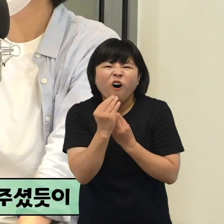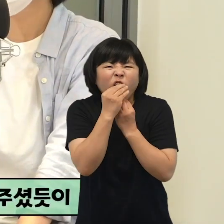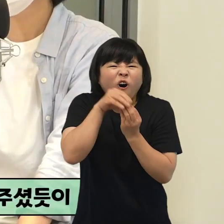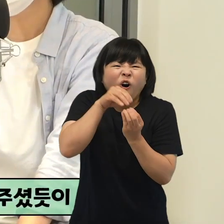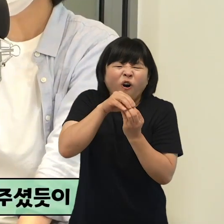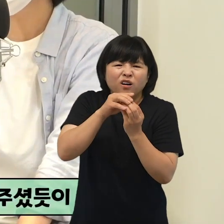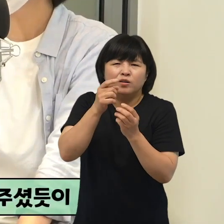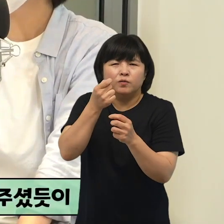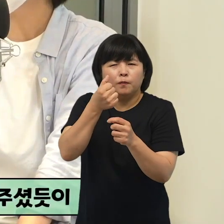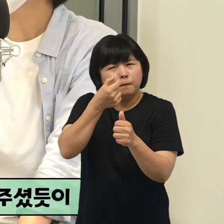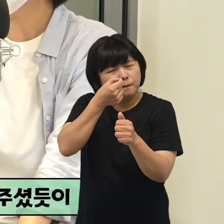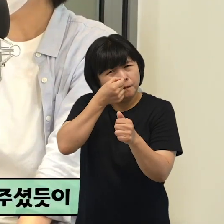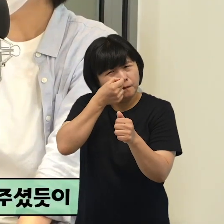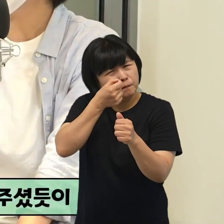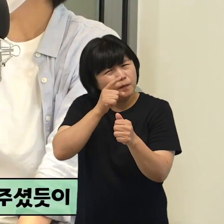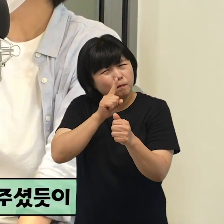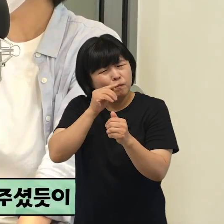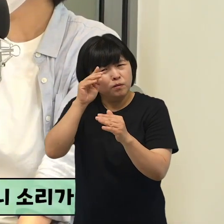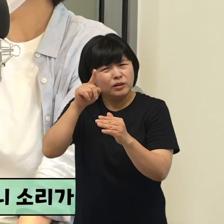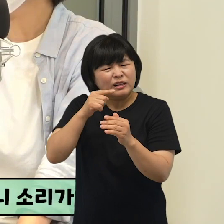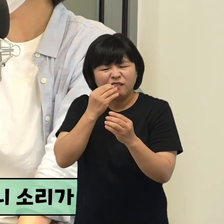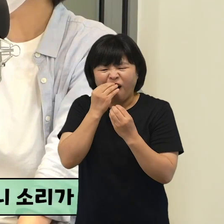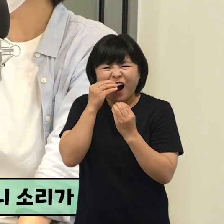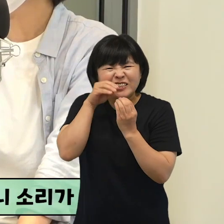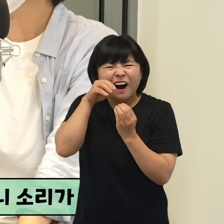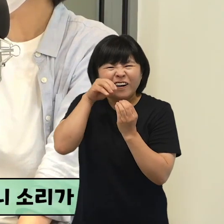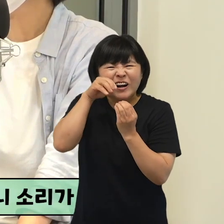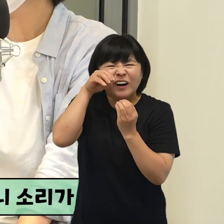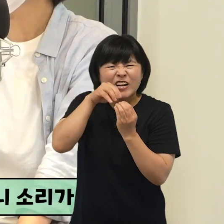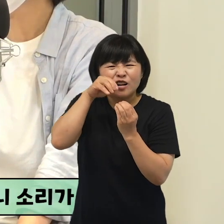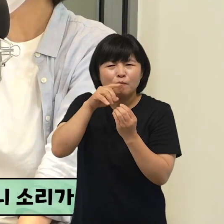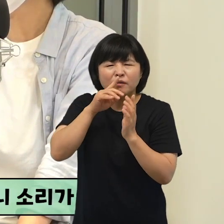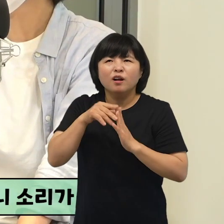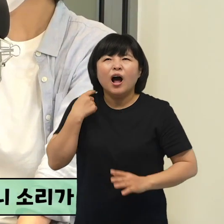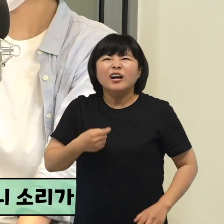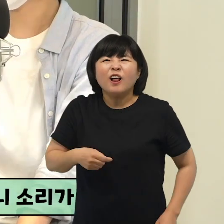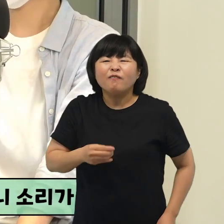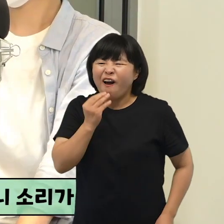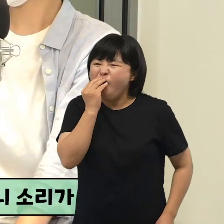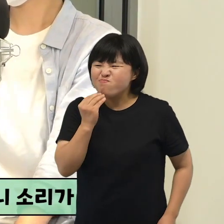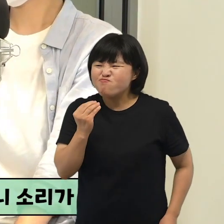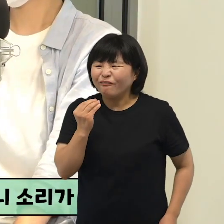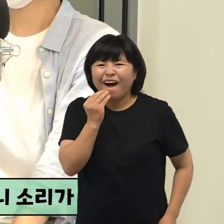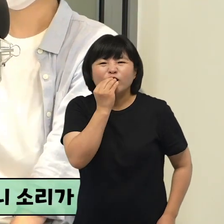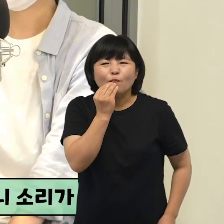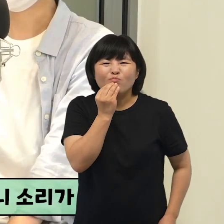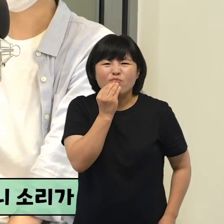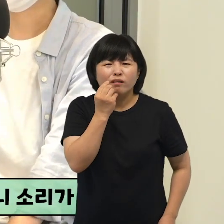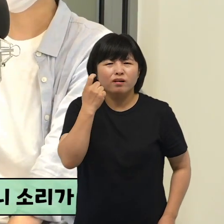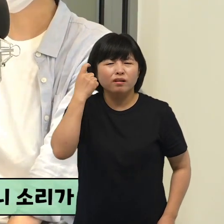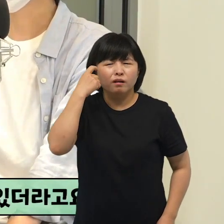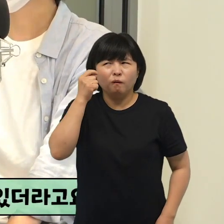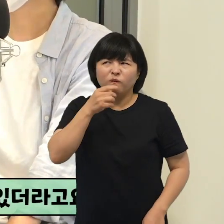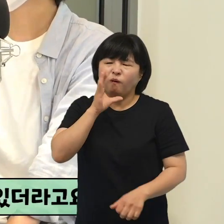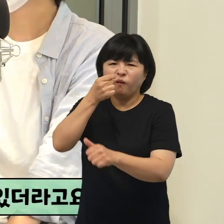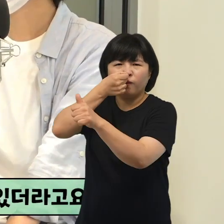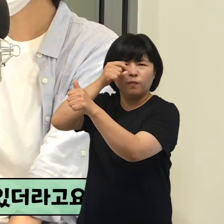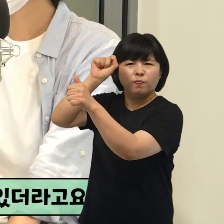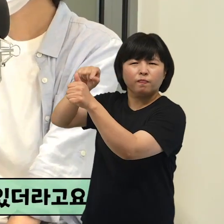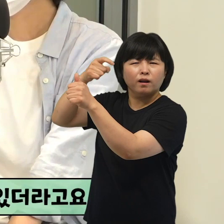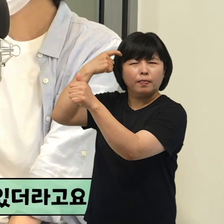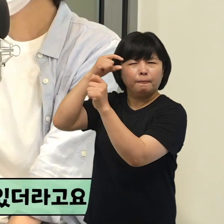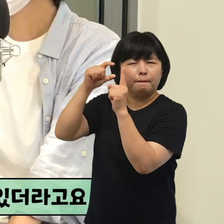게 아까 말씀해 주셨듯이 틀리 딱딱이라고 해가지고 말할 때마다 틀리 소리가 난다.